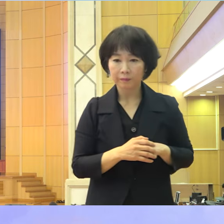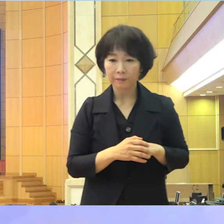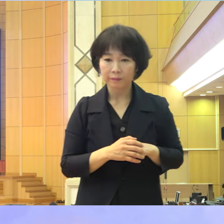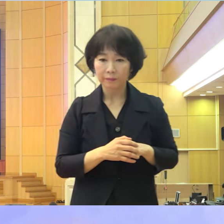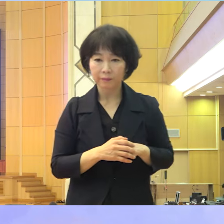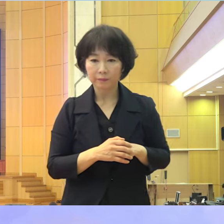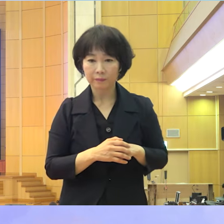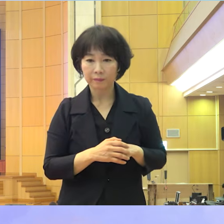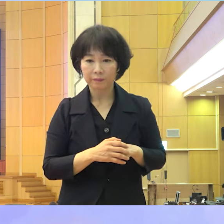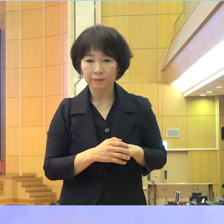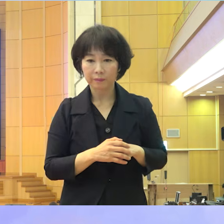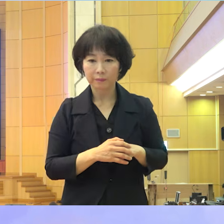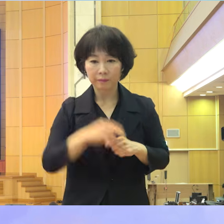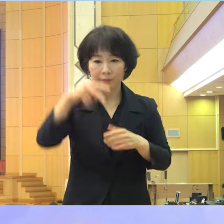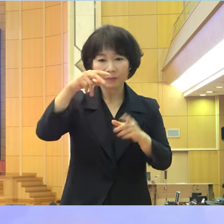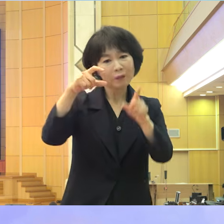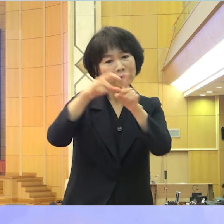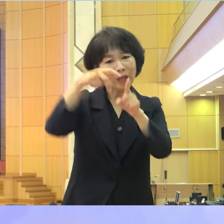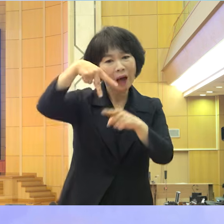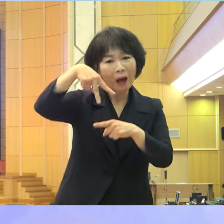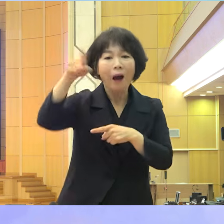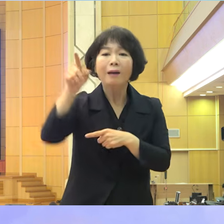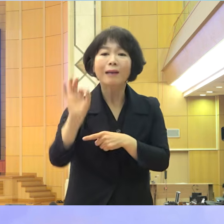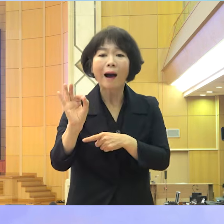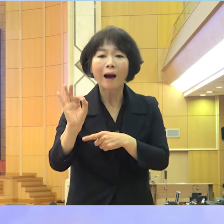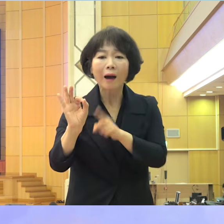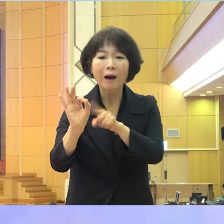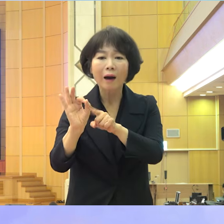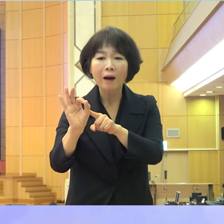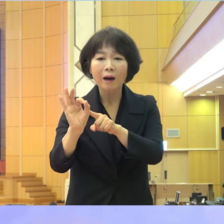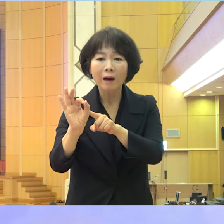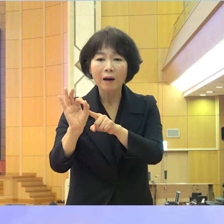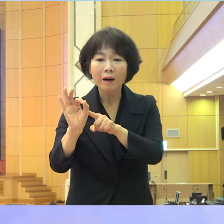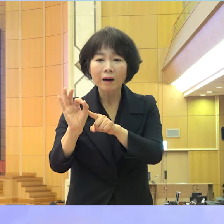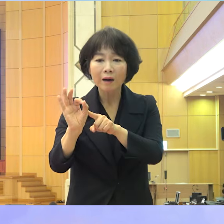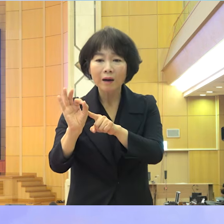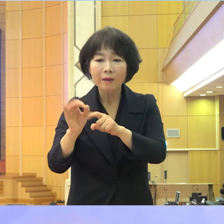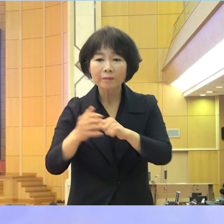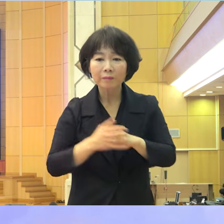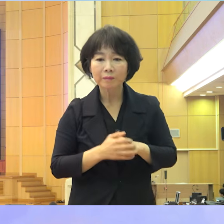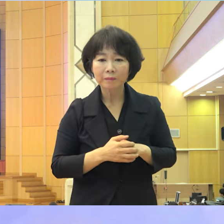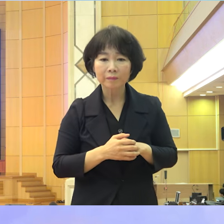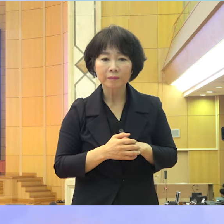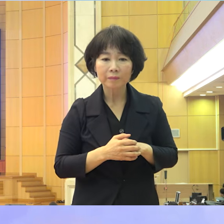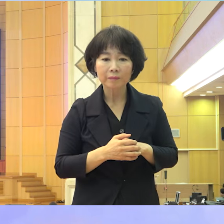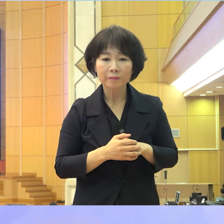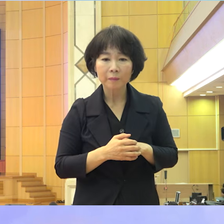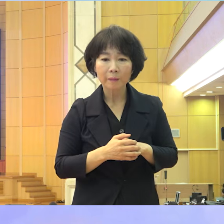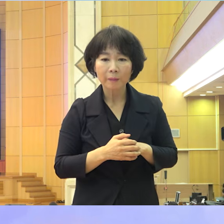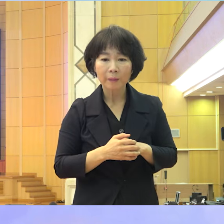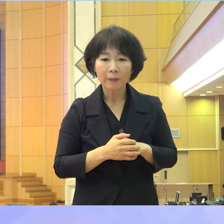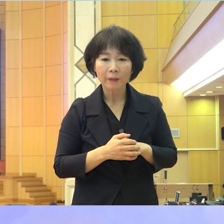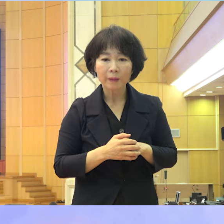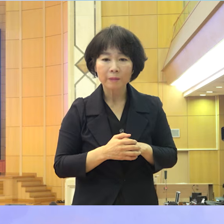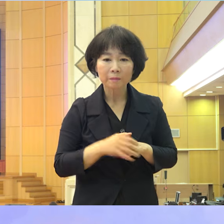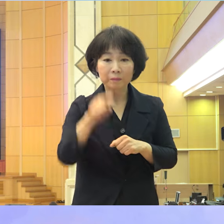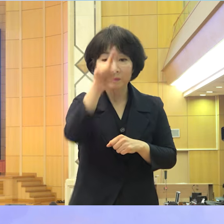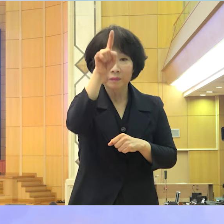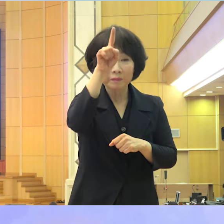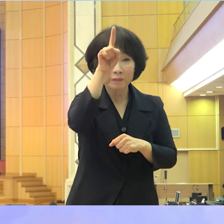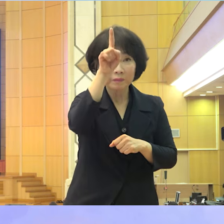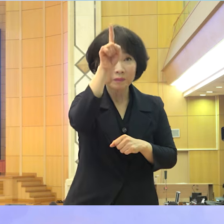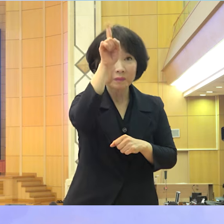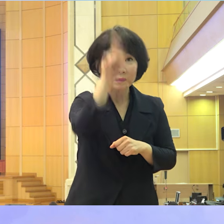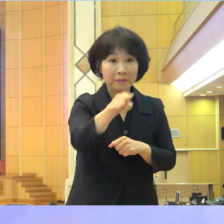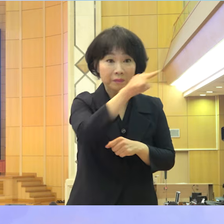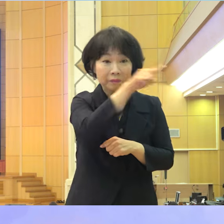세 상자잖아요. 상자. 저기 세 상자가 있으니까 요 아자로 보이는 것처럼 요게 전복자예요. 전복자.